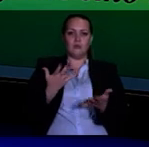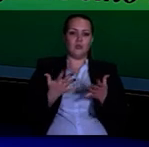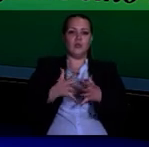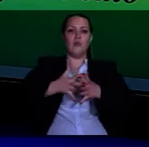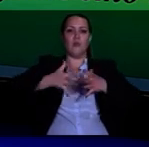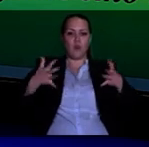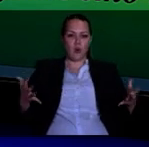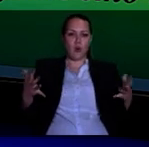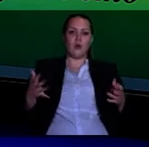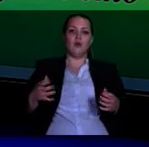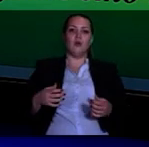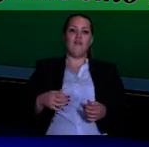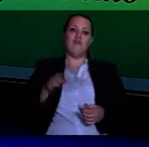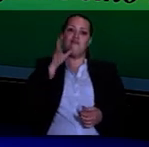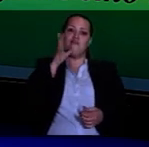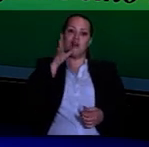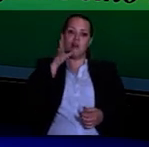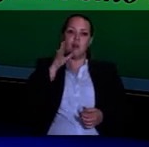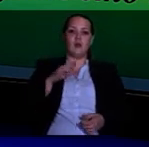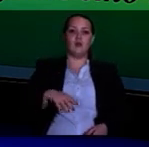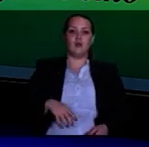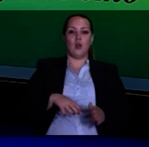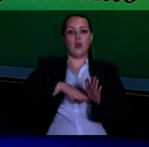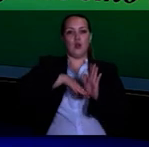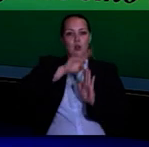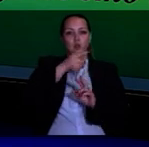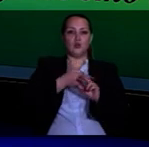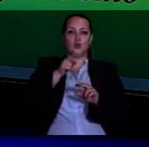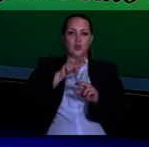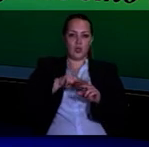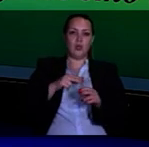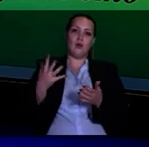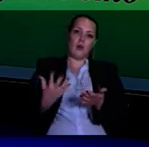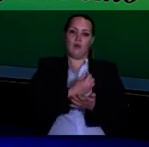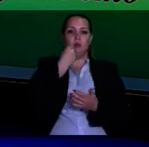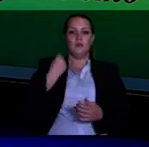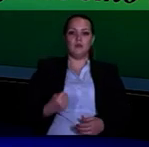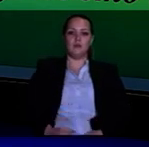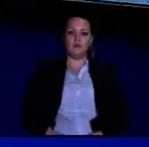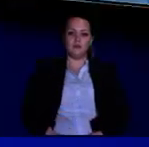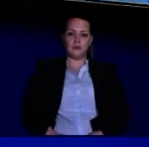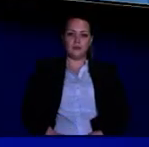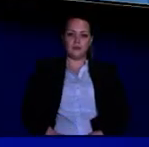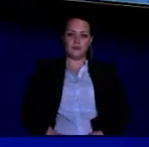он чему-то уделяет времени, тем лучше это у него получается.